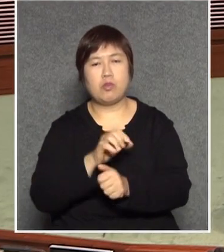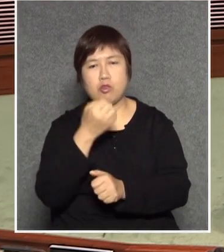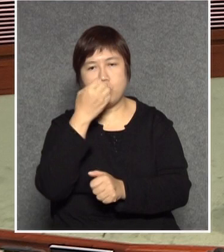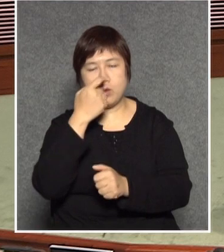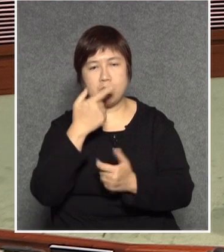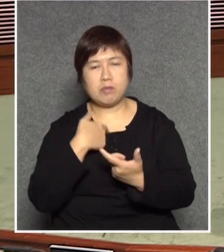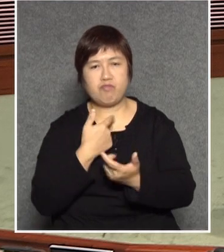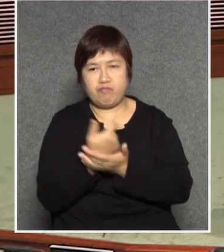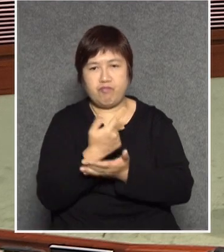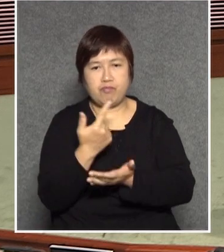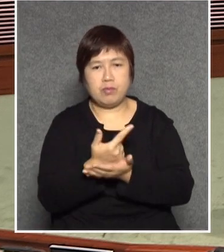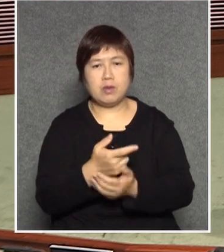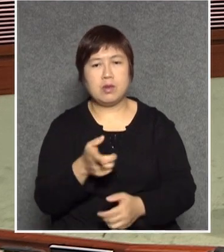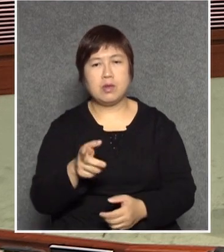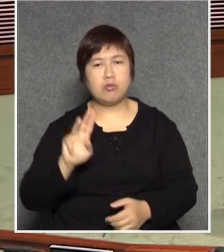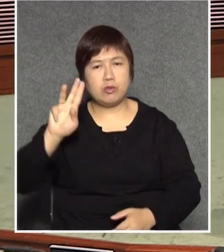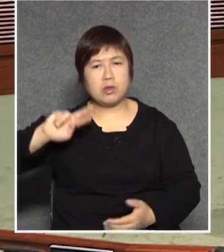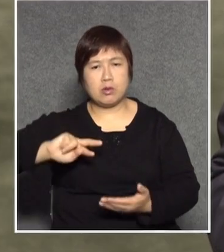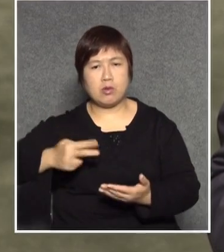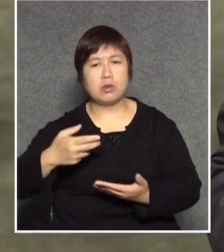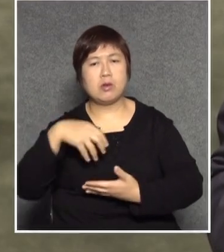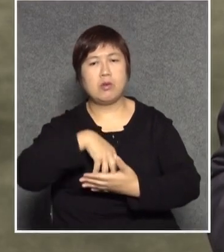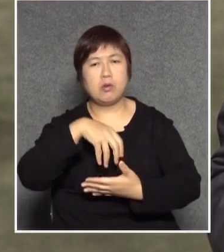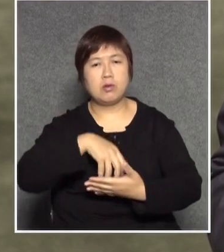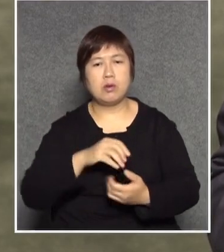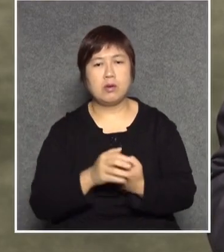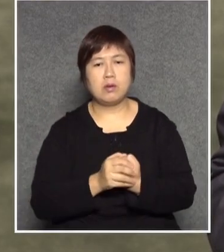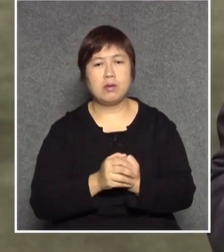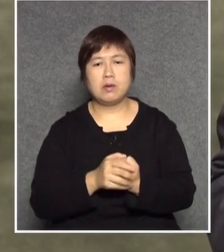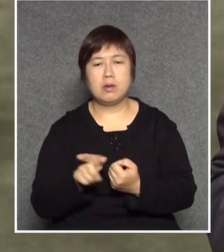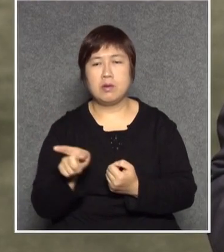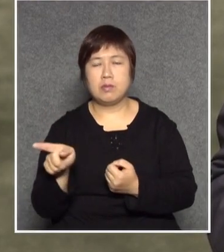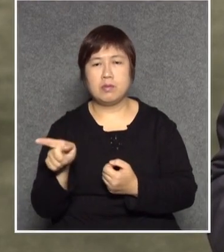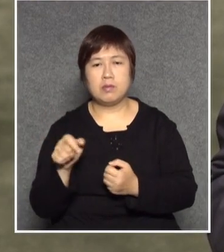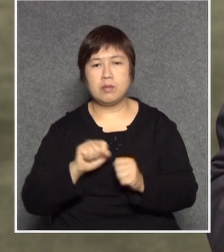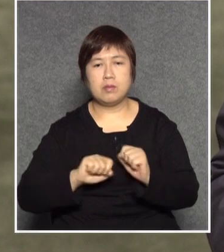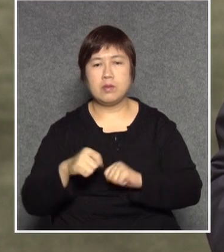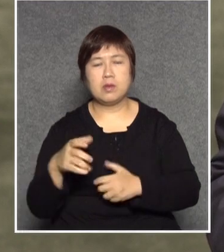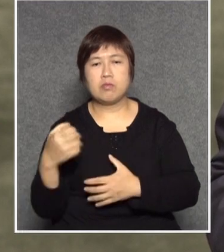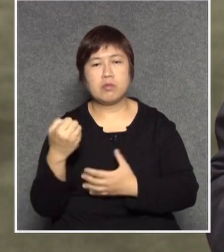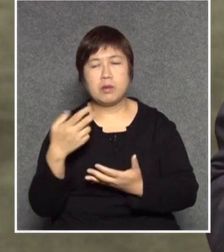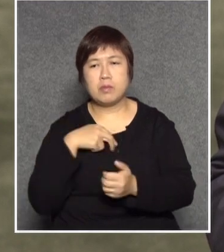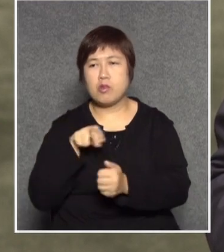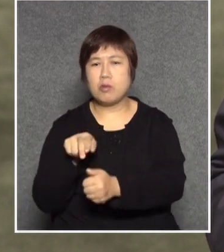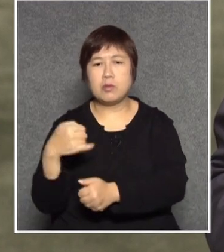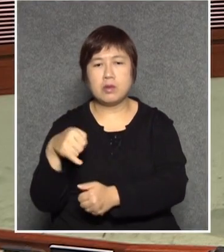值。 改變咗誓詞嘅內容，你咁樣做係冇權力為你監誓